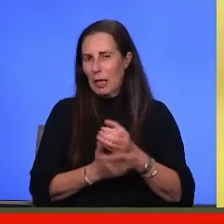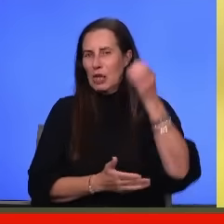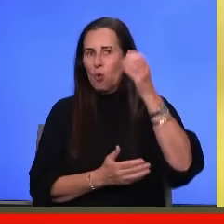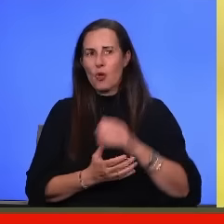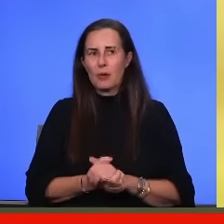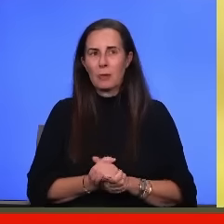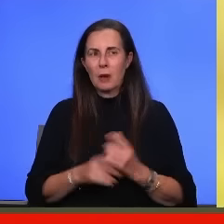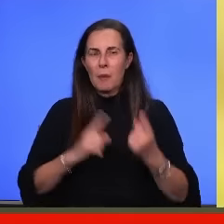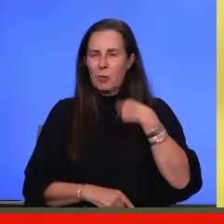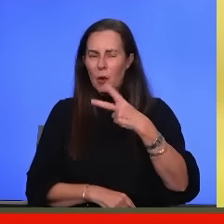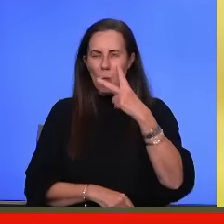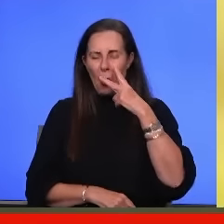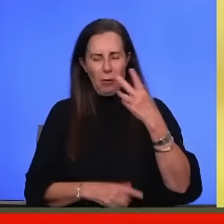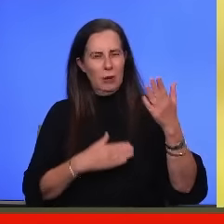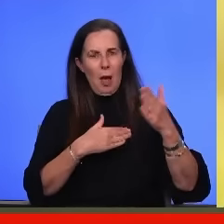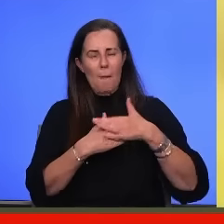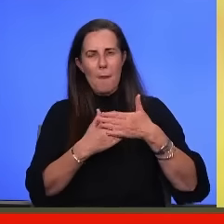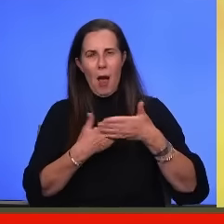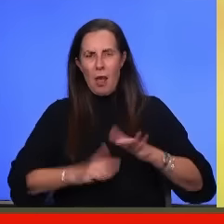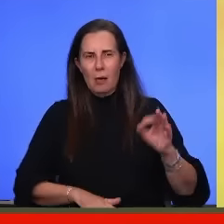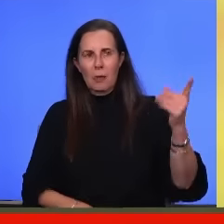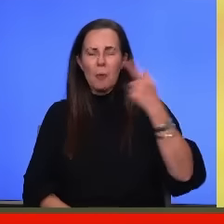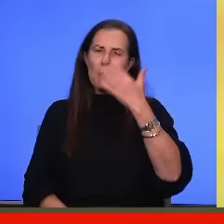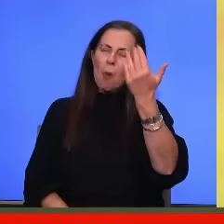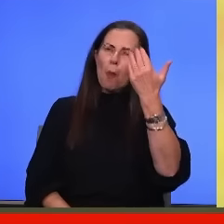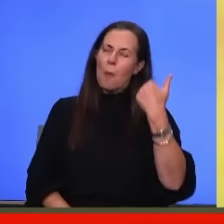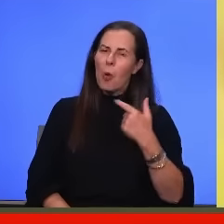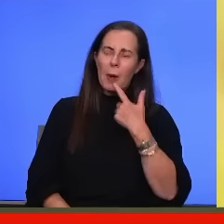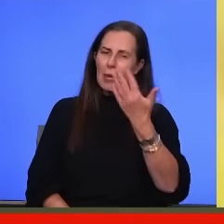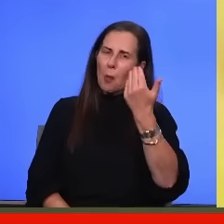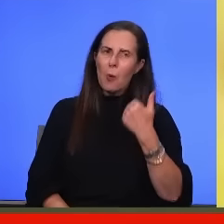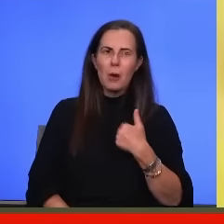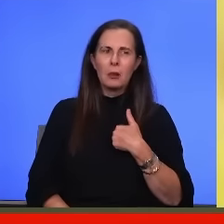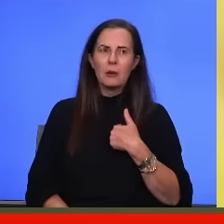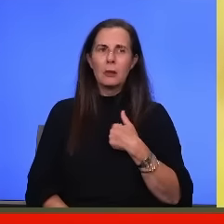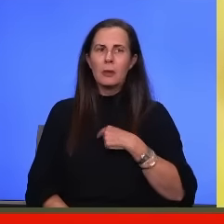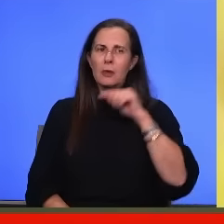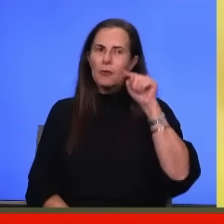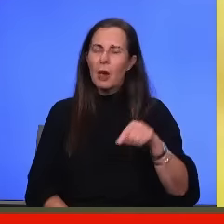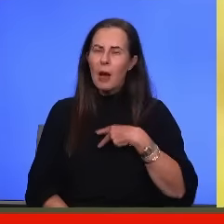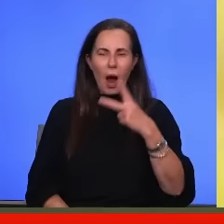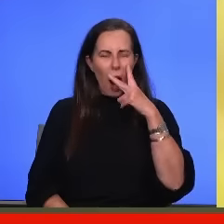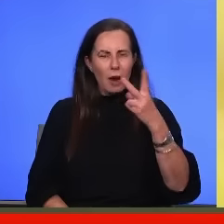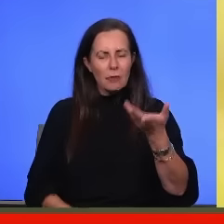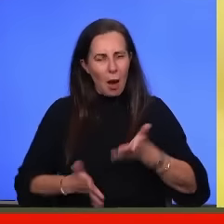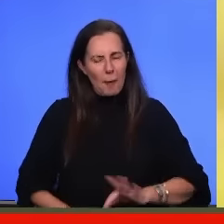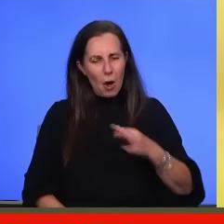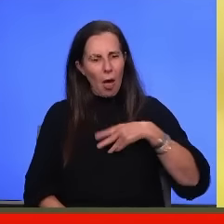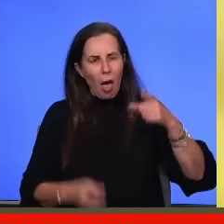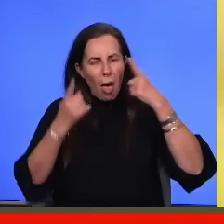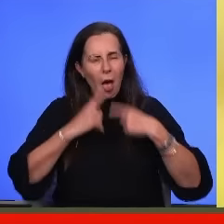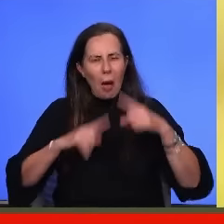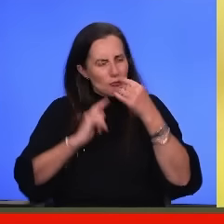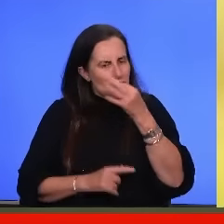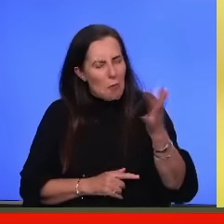פתאום אני רואה את החתן שלי בדלת, אתה יכול לרדת רגע למטה. ואז כשירדתי, ראיתי את הבת שלי בוכה, מה